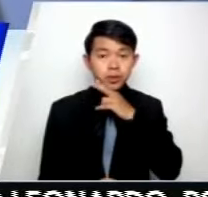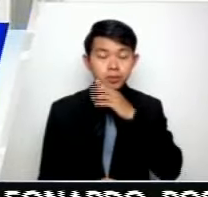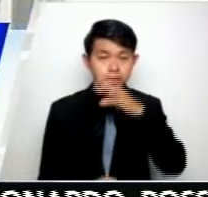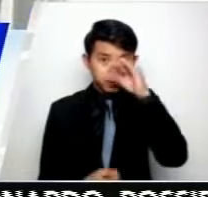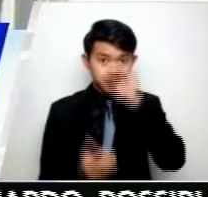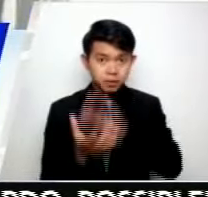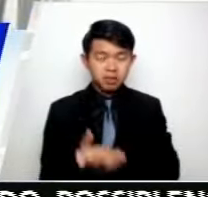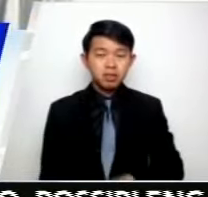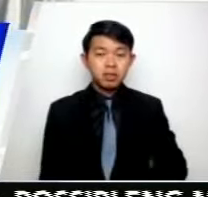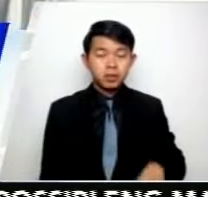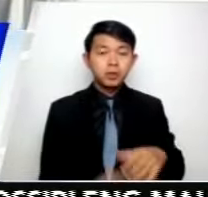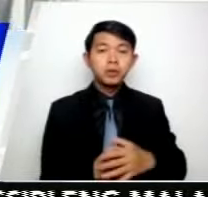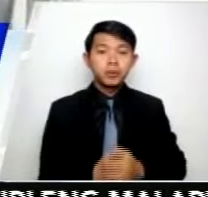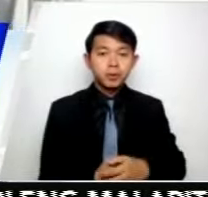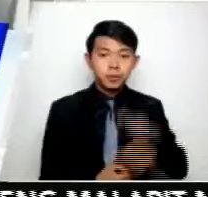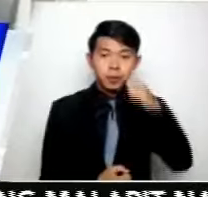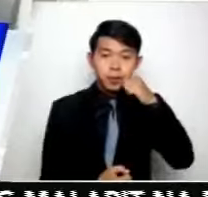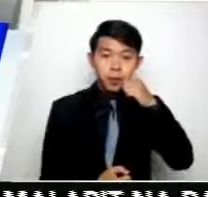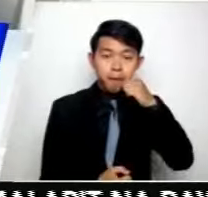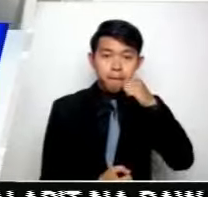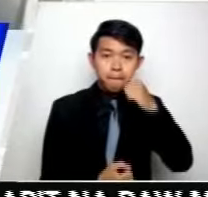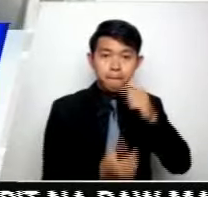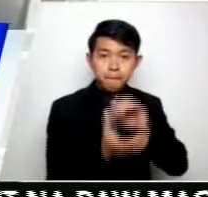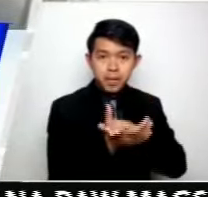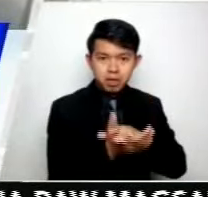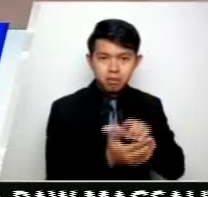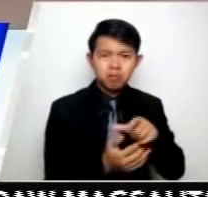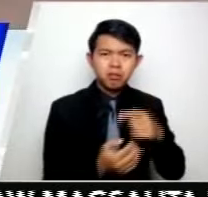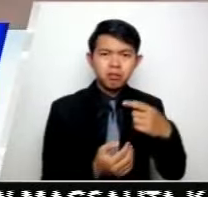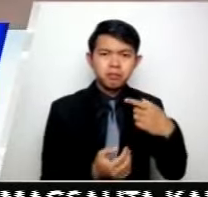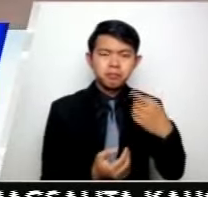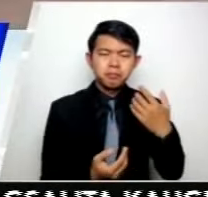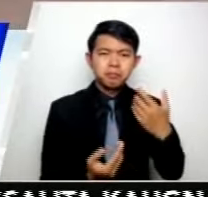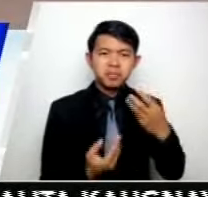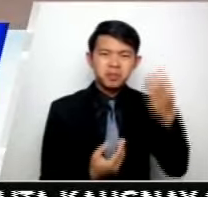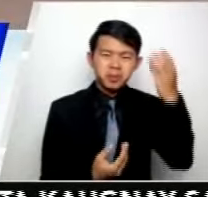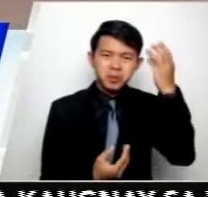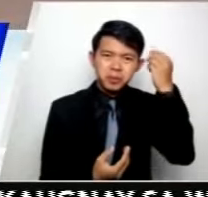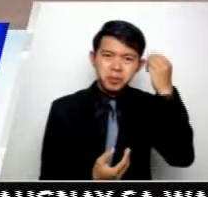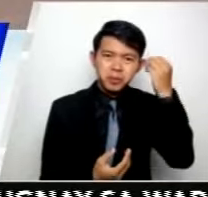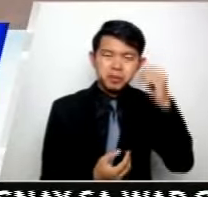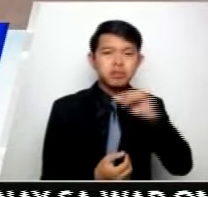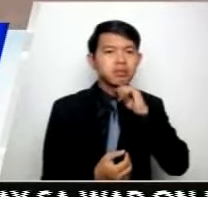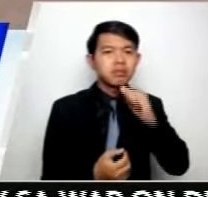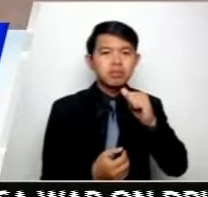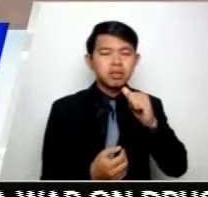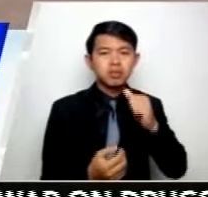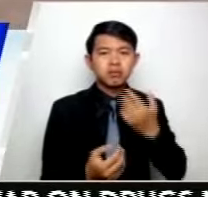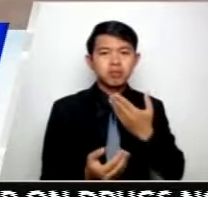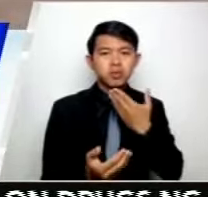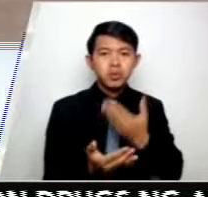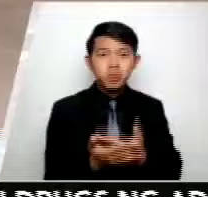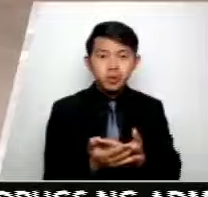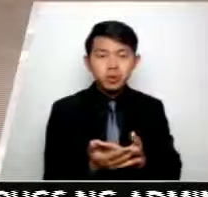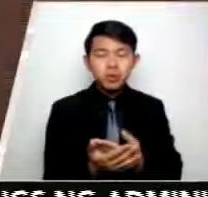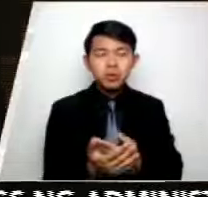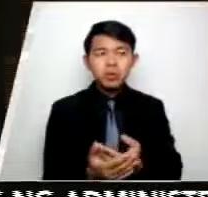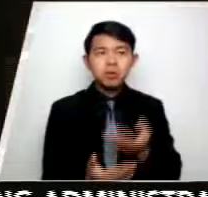suspect. 6 na araw na raw siyang hindi nakakatulog nang maayos at tila may bubulong daw sa kanya kaya nagawa ang